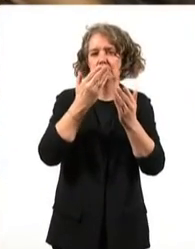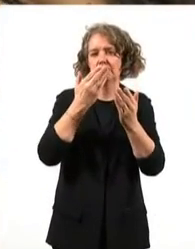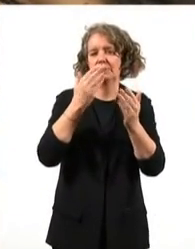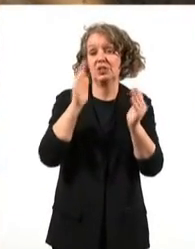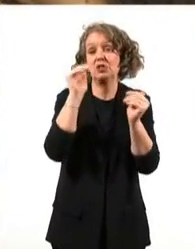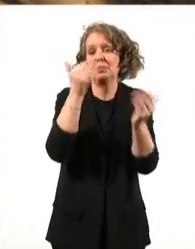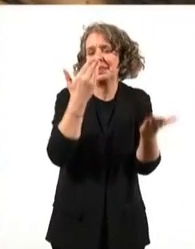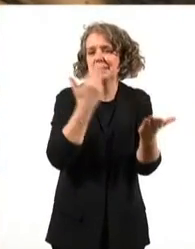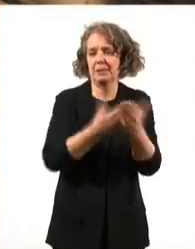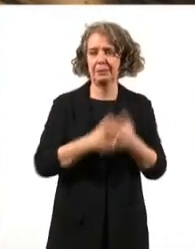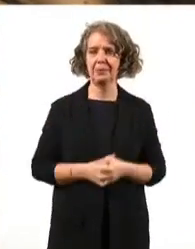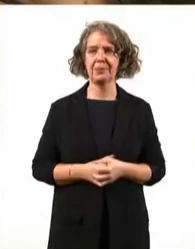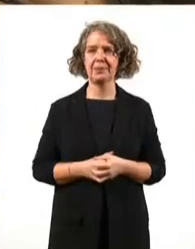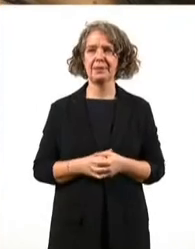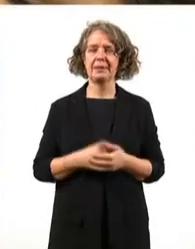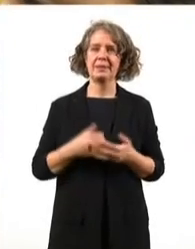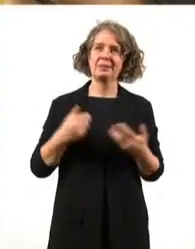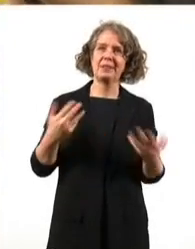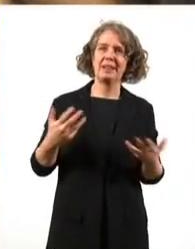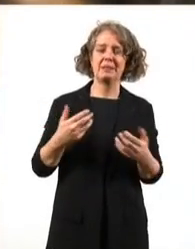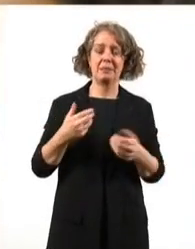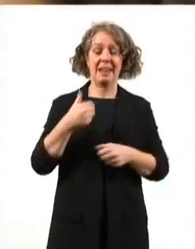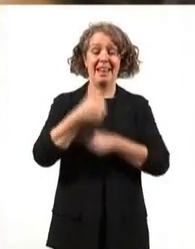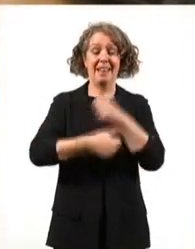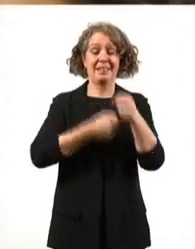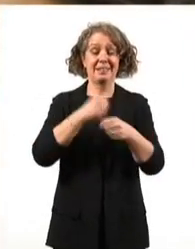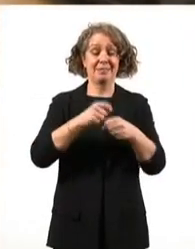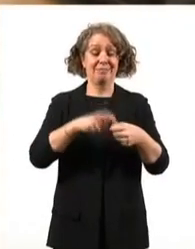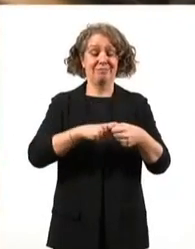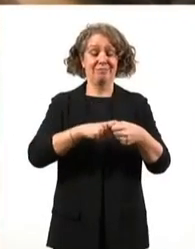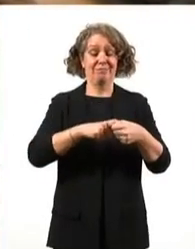Et voilà mon année de césure, on va dire.